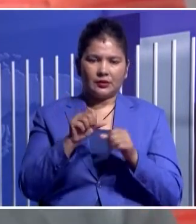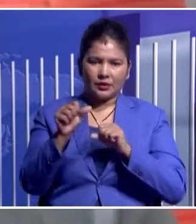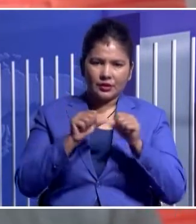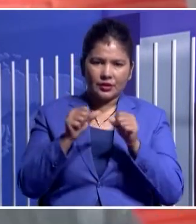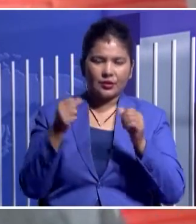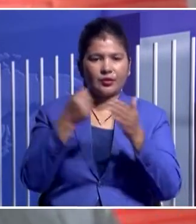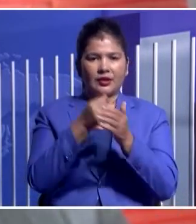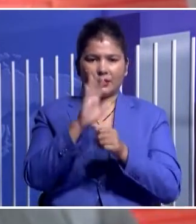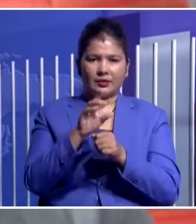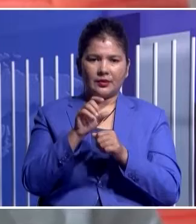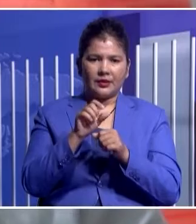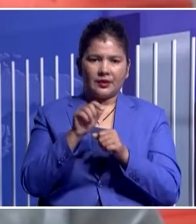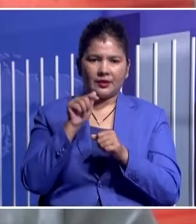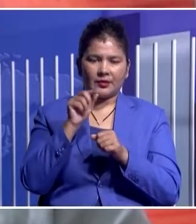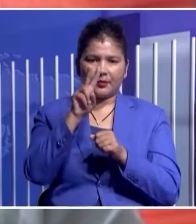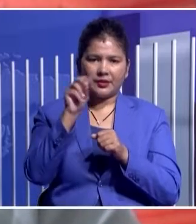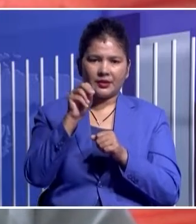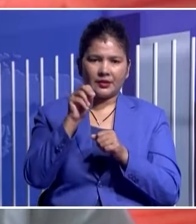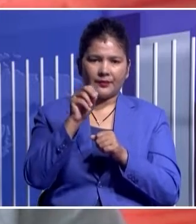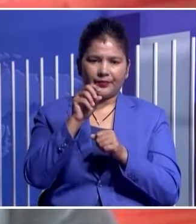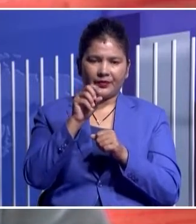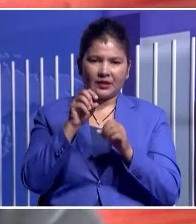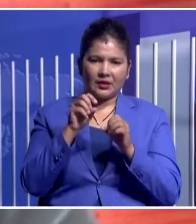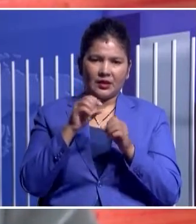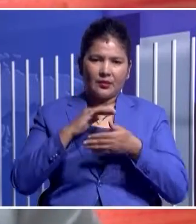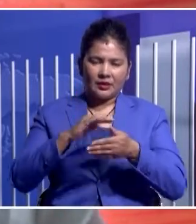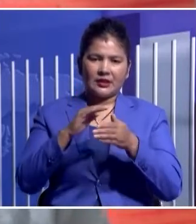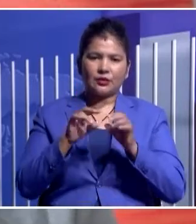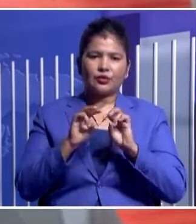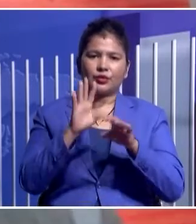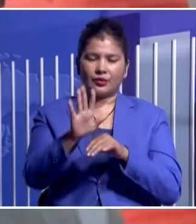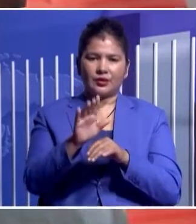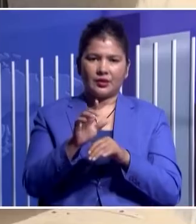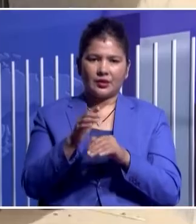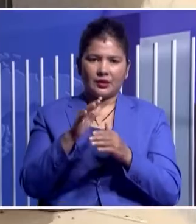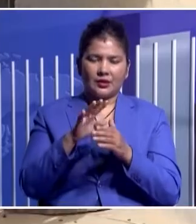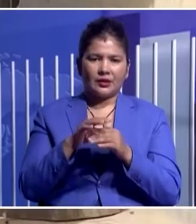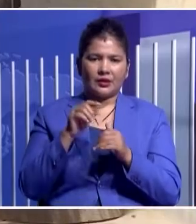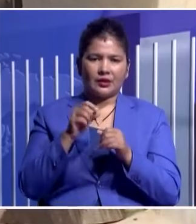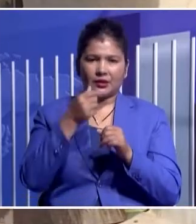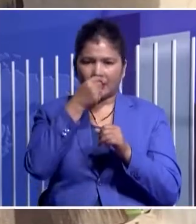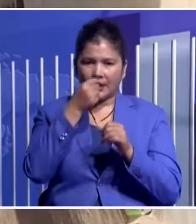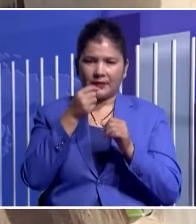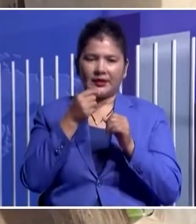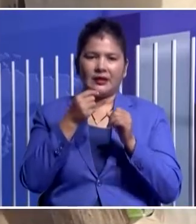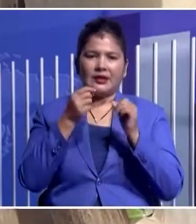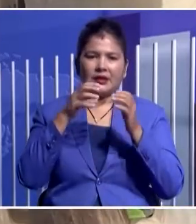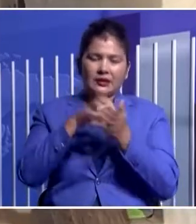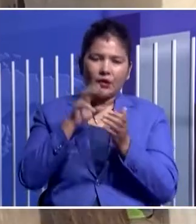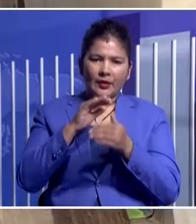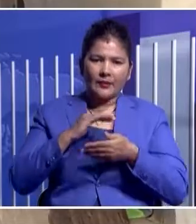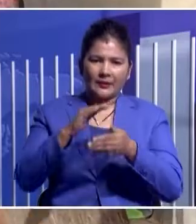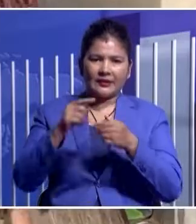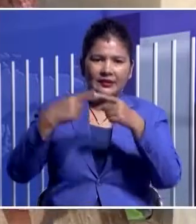सफल भएका छौँ। त्यही पनि हाम्रो 20% बच्चाहरू छुटिराखेको हाम्रो रेकर्डले चाहिँ बताइराखेको छ। ग्रामीण भेगमा अझै पनि बालबालिका